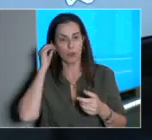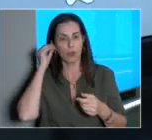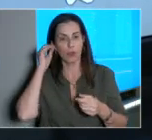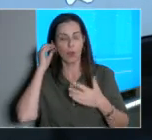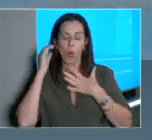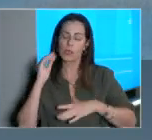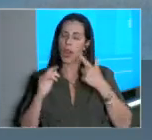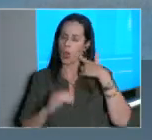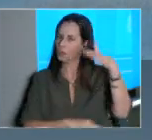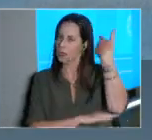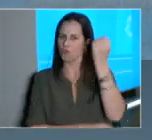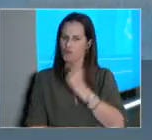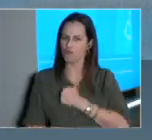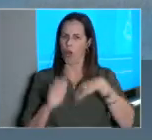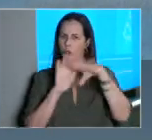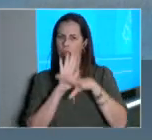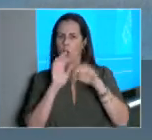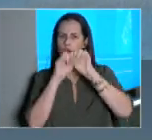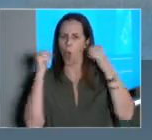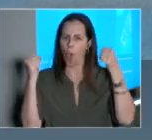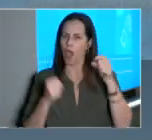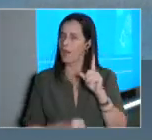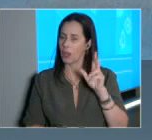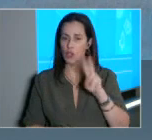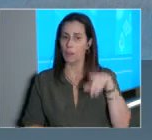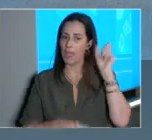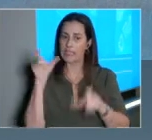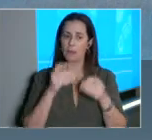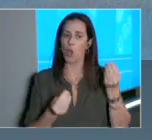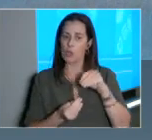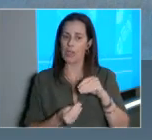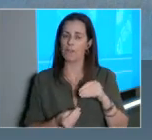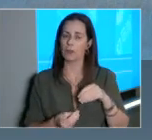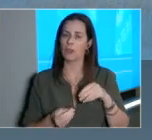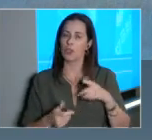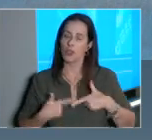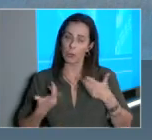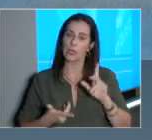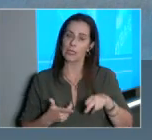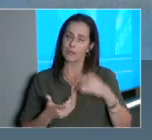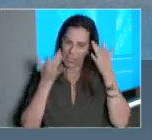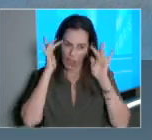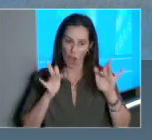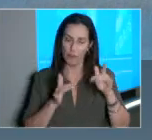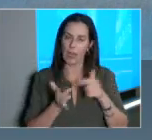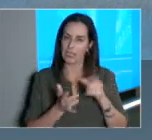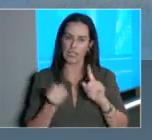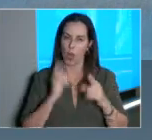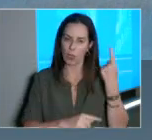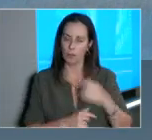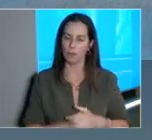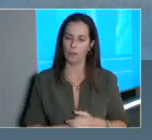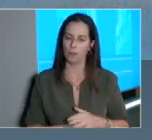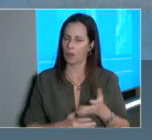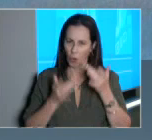רוצה לראות פה מדינת הלכה, על פי דין תורה והלכה, אבל יש גם אזרחים נוספים שחיים במדינה, וצריך להתחשב בהם, ולכן זה לא יקרה.